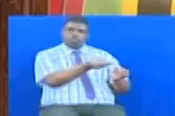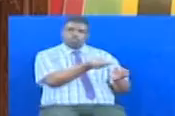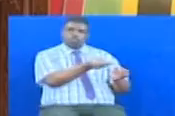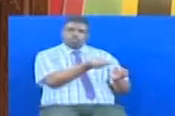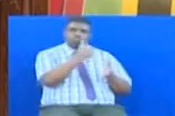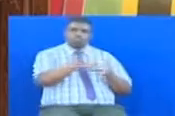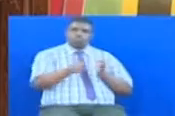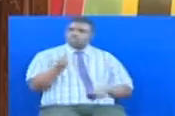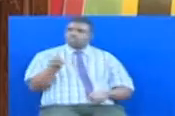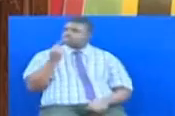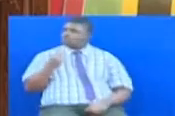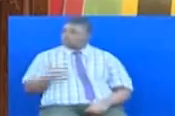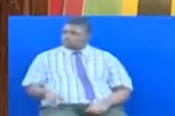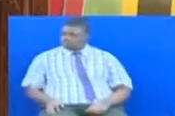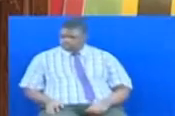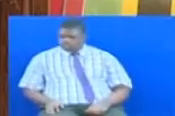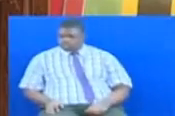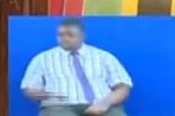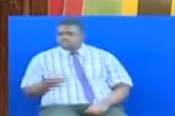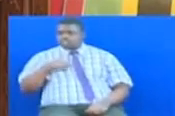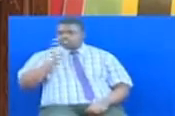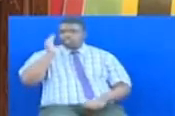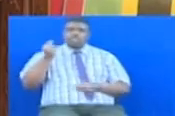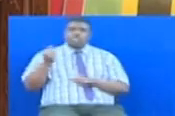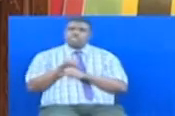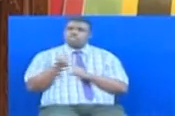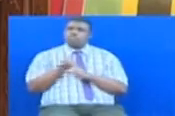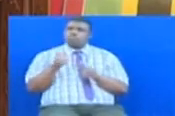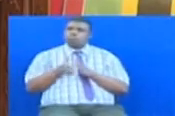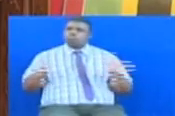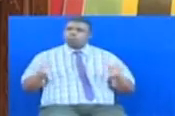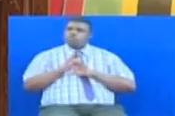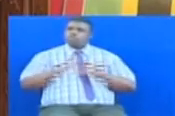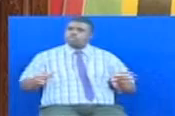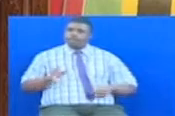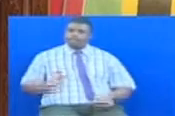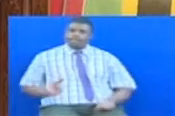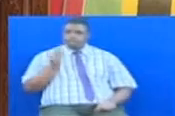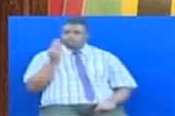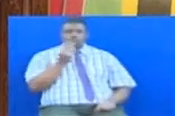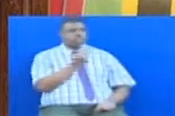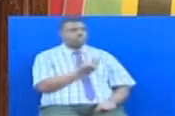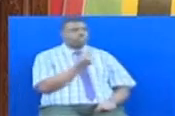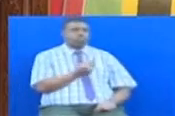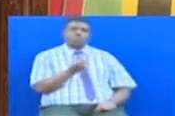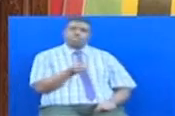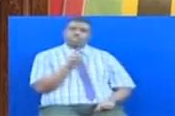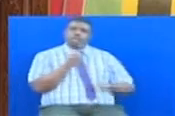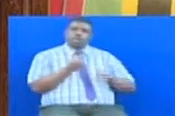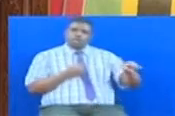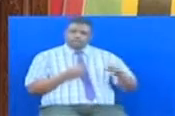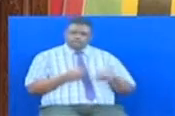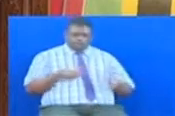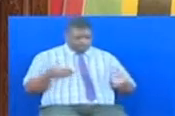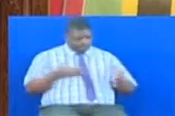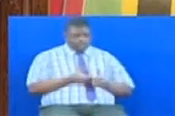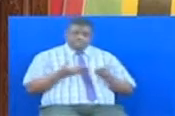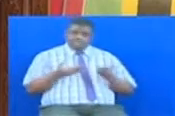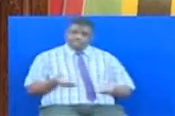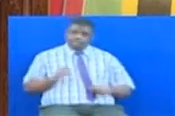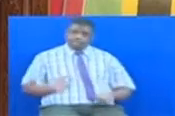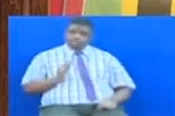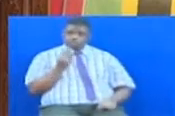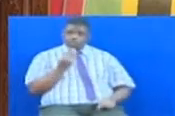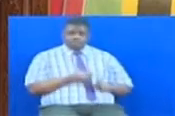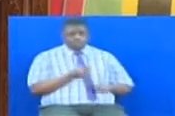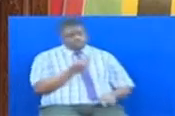dawa. Serikali imefanya kazi kubwa, kutoka bilioni 31 kwa dawa mpaka sasa hivi kuna bilioni